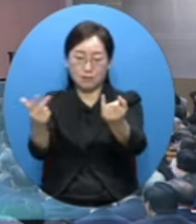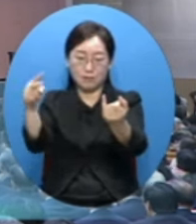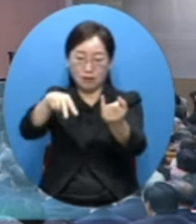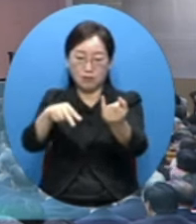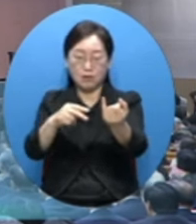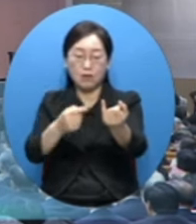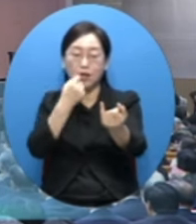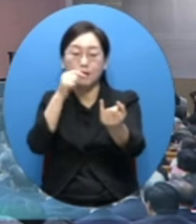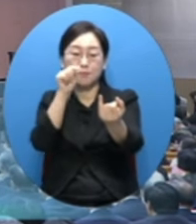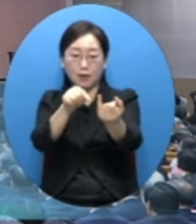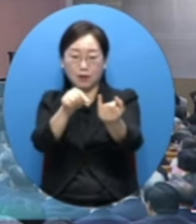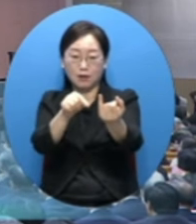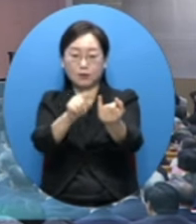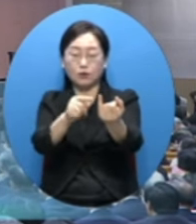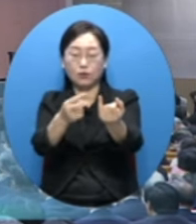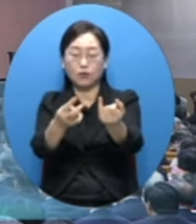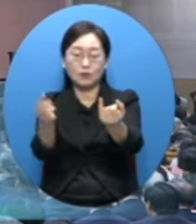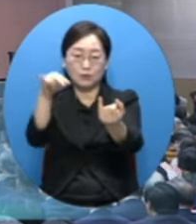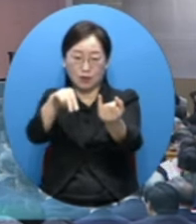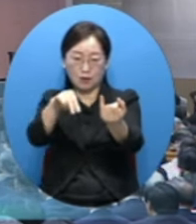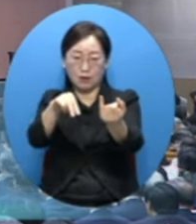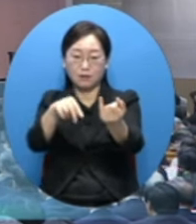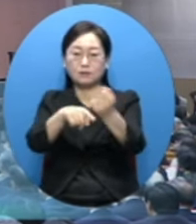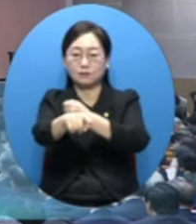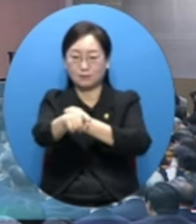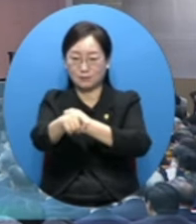네게 말하노니 소녀야 일어나라 하심이라.